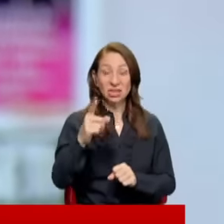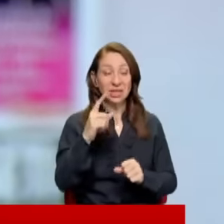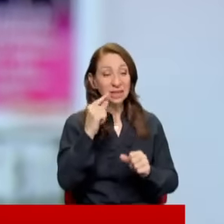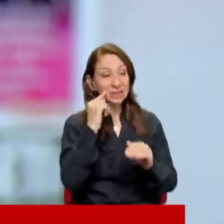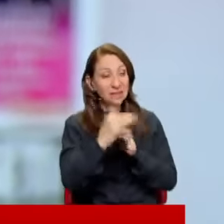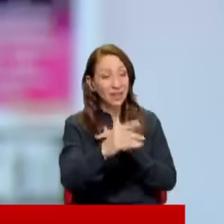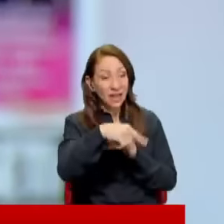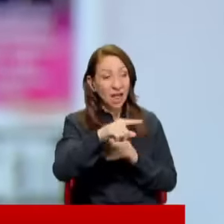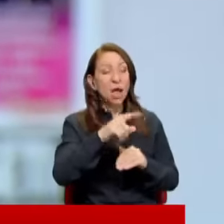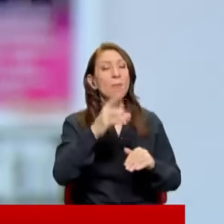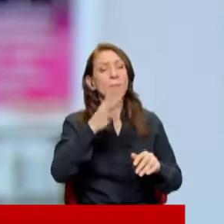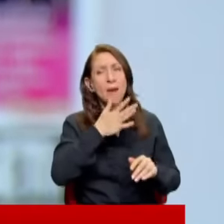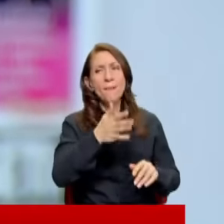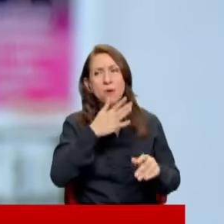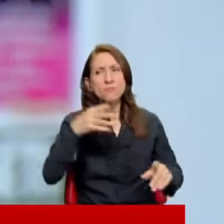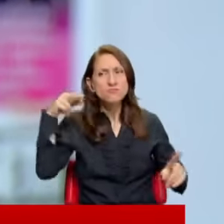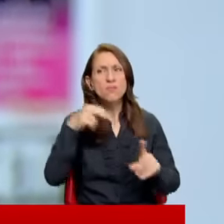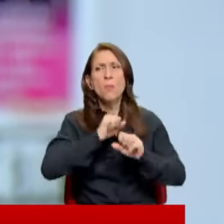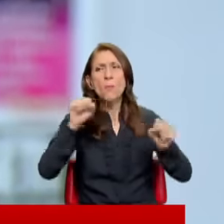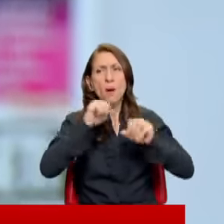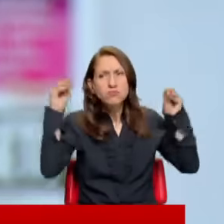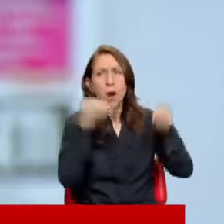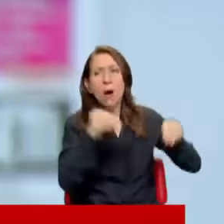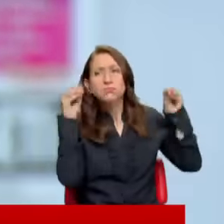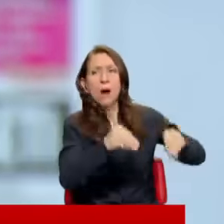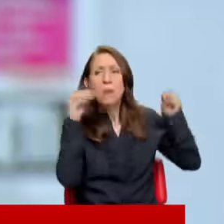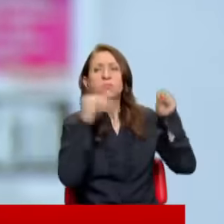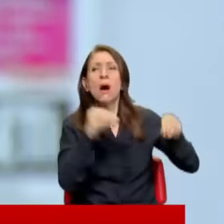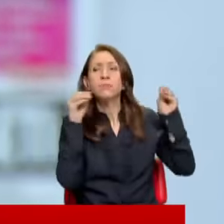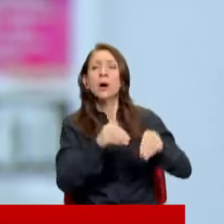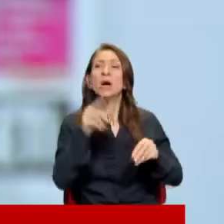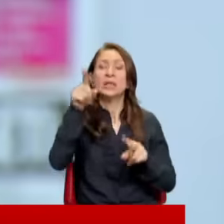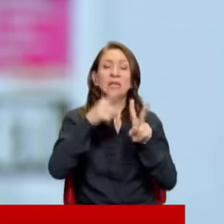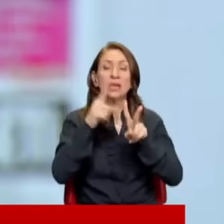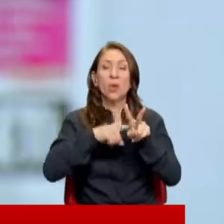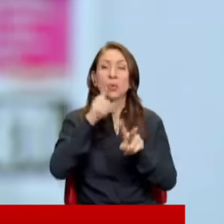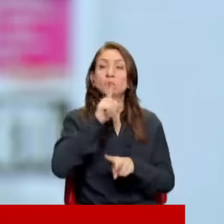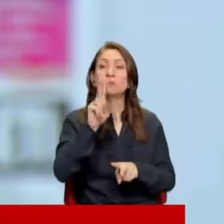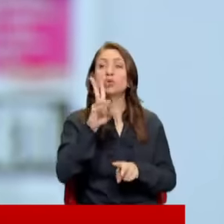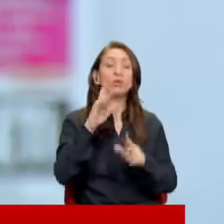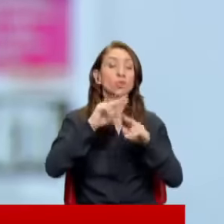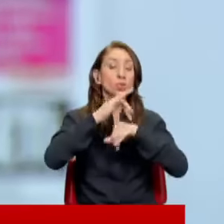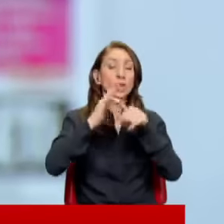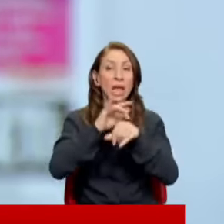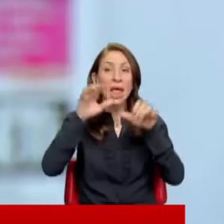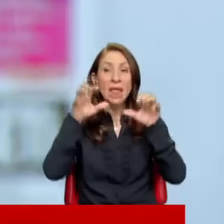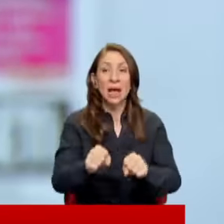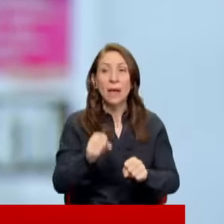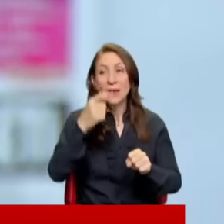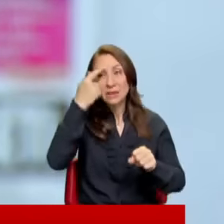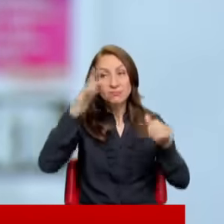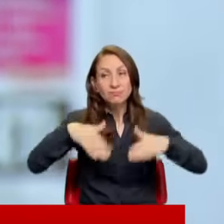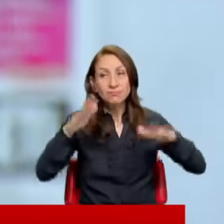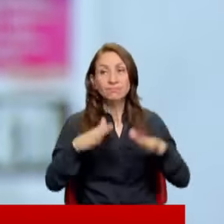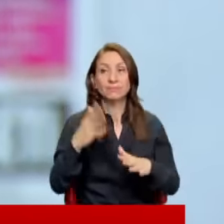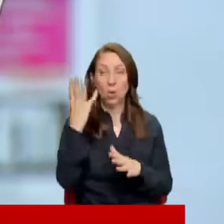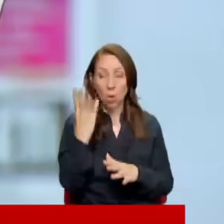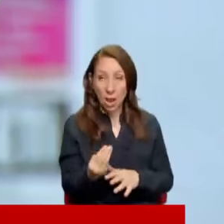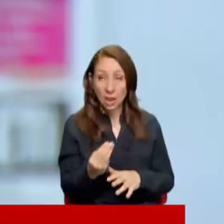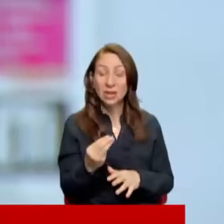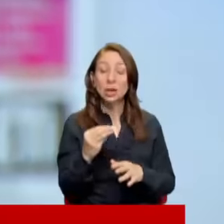nüfusa sistematik saldırı düzenlediğini kaydetti netanyahu'yu 124 ülkede yakalanma riski ile karşı karşıya